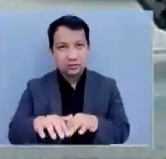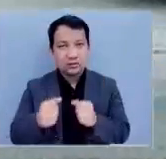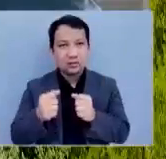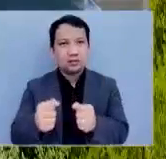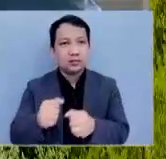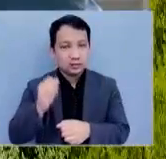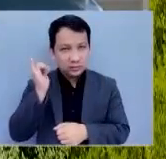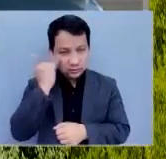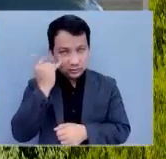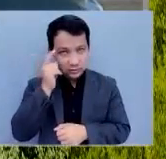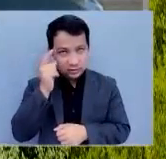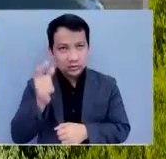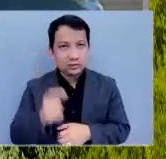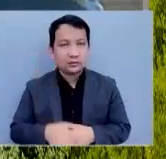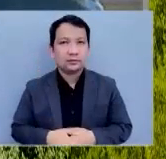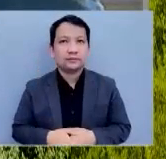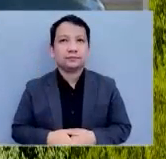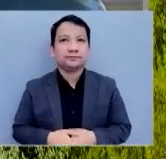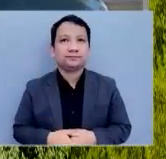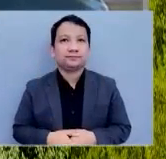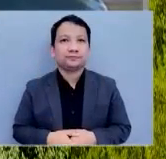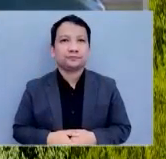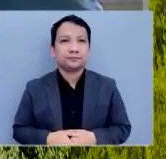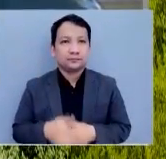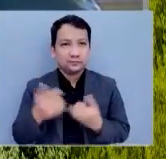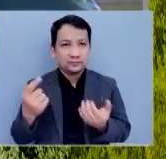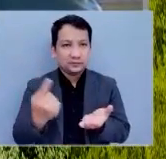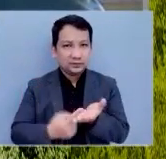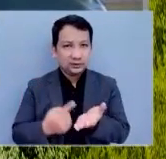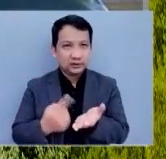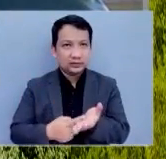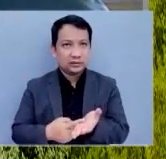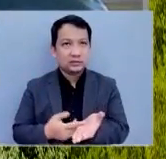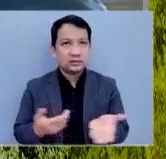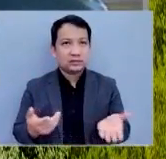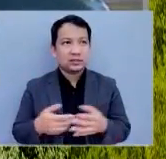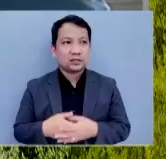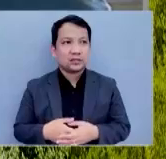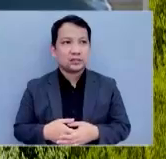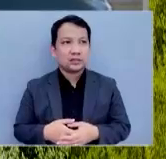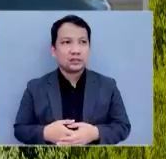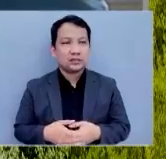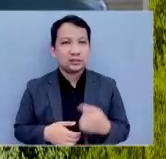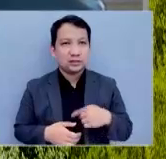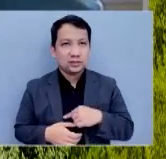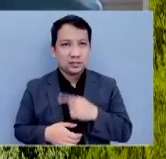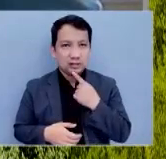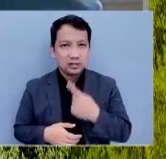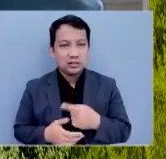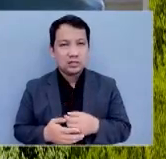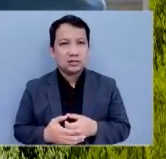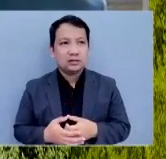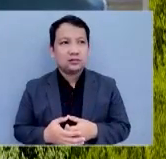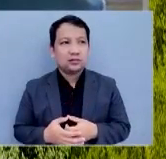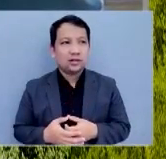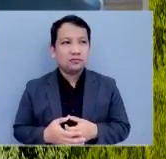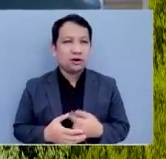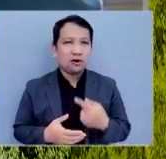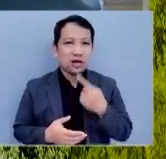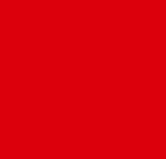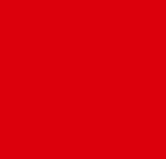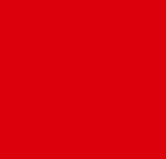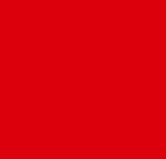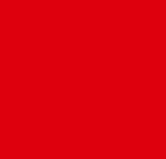Jester. Mukhang ngayon pa lang sila nag-uusap. August 1 yan, isang linggo na lang. Maraming salamat, Gio